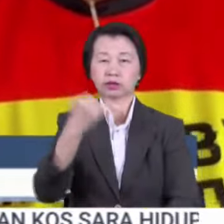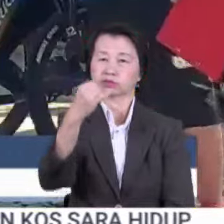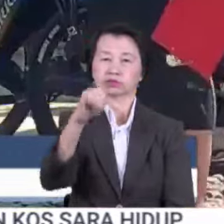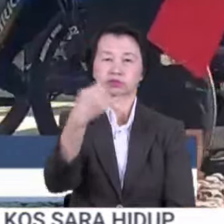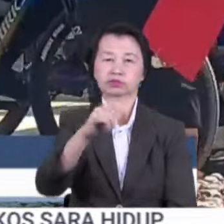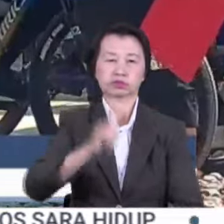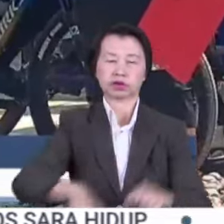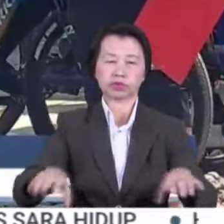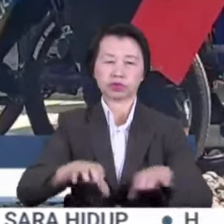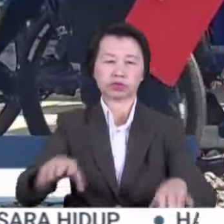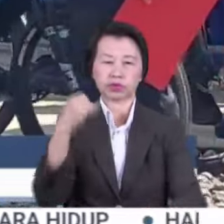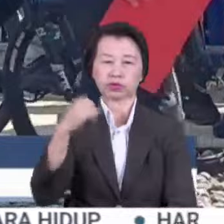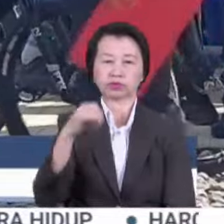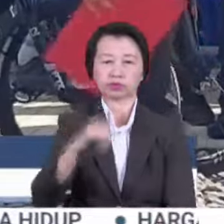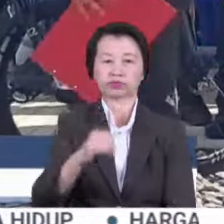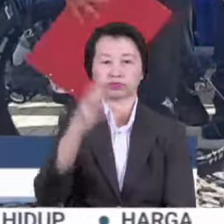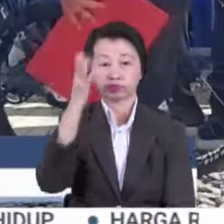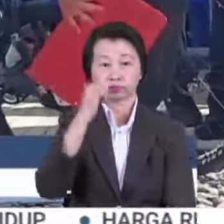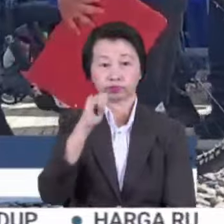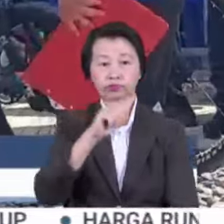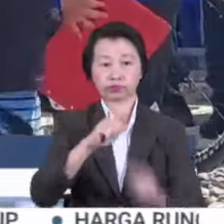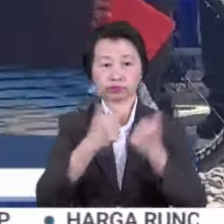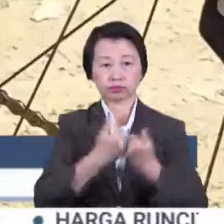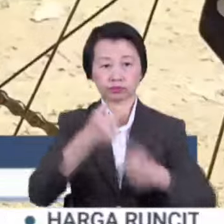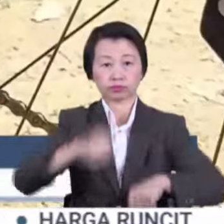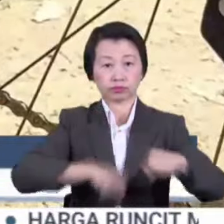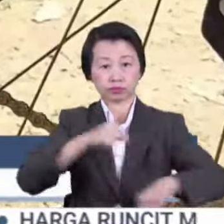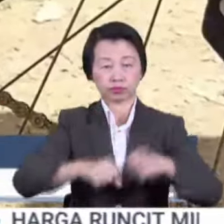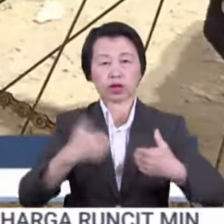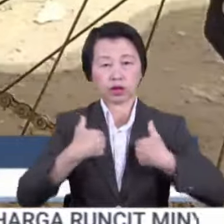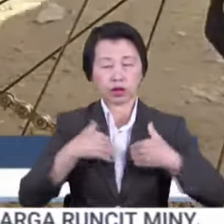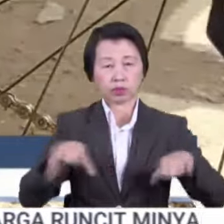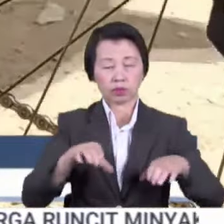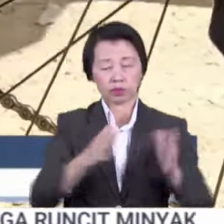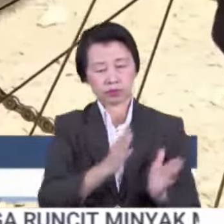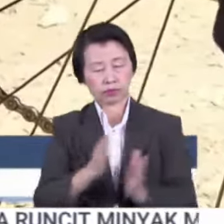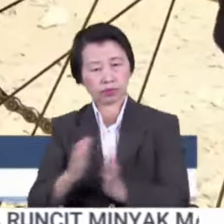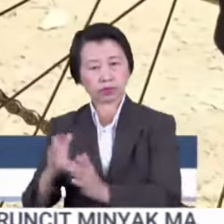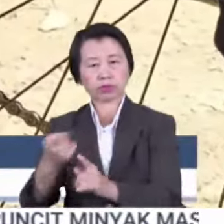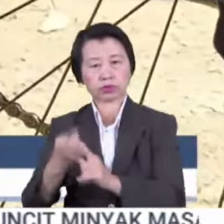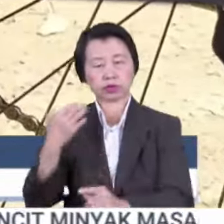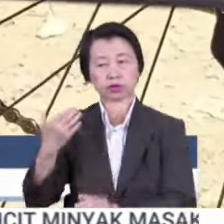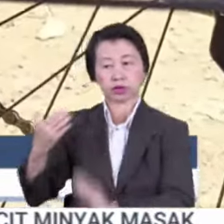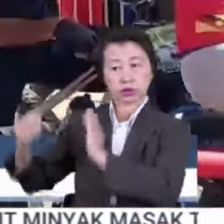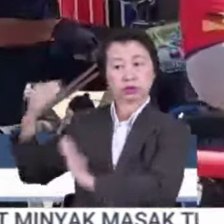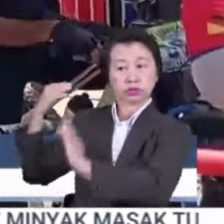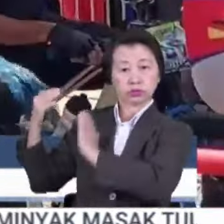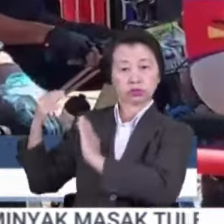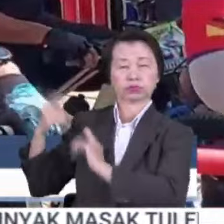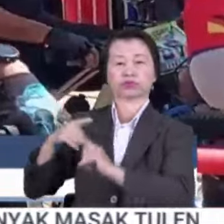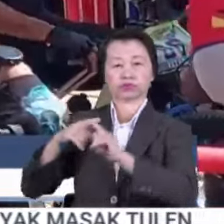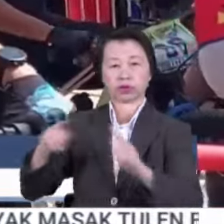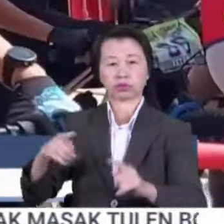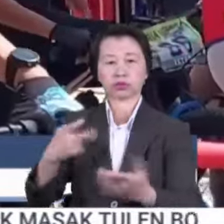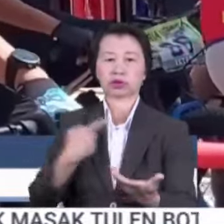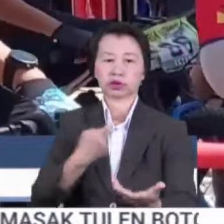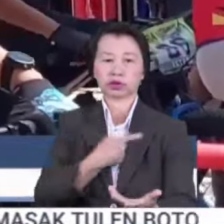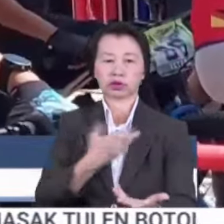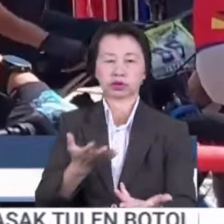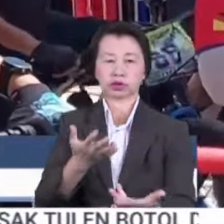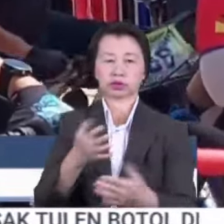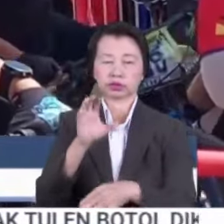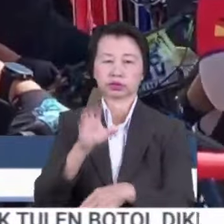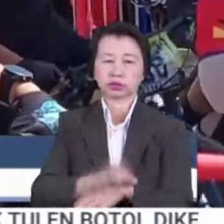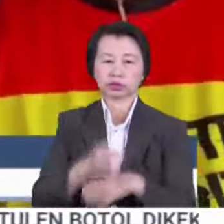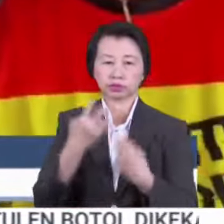usahakan persatuan dan juga perancangan sebenarnya dari dulu tapi kita paksa